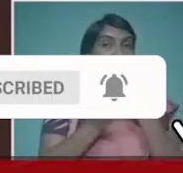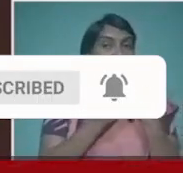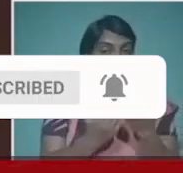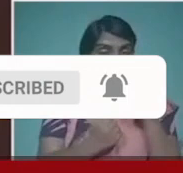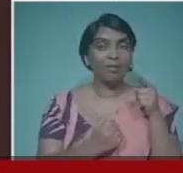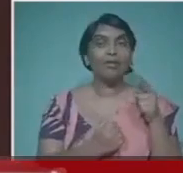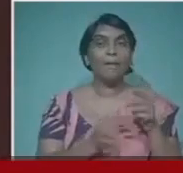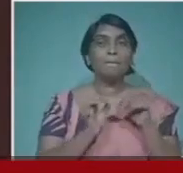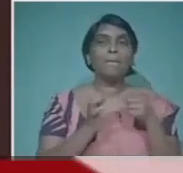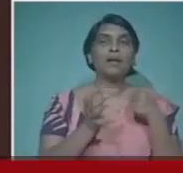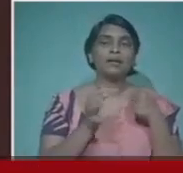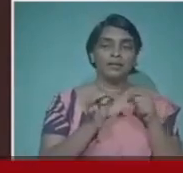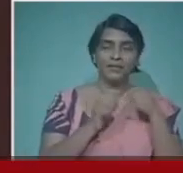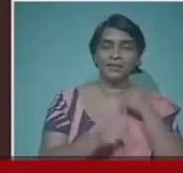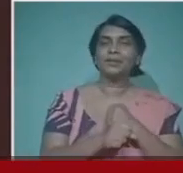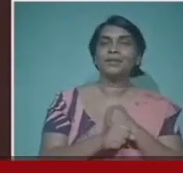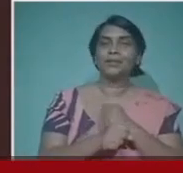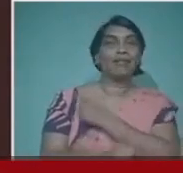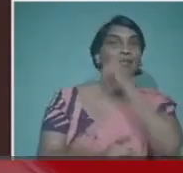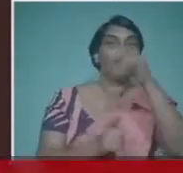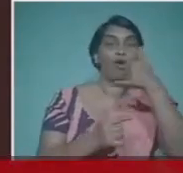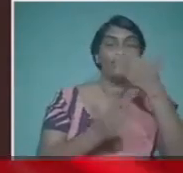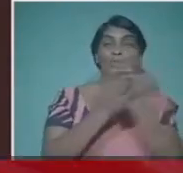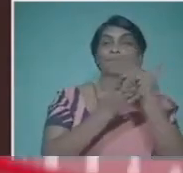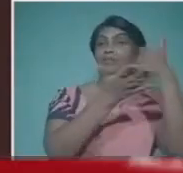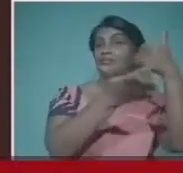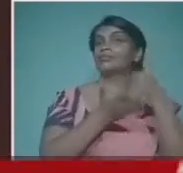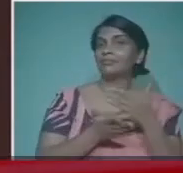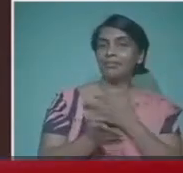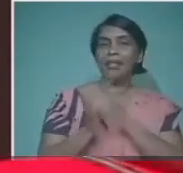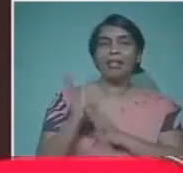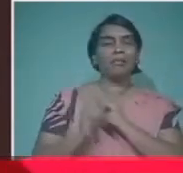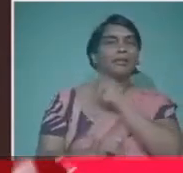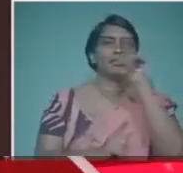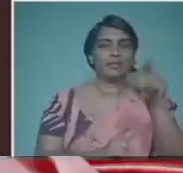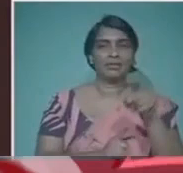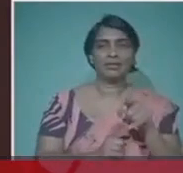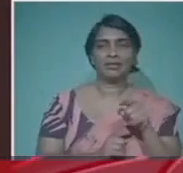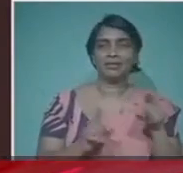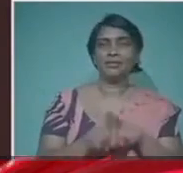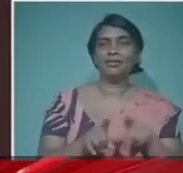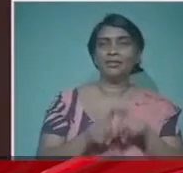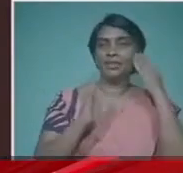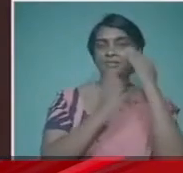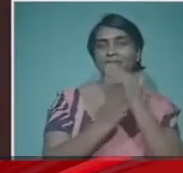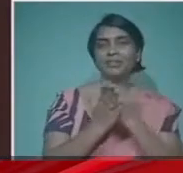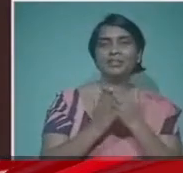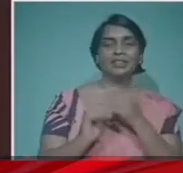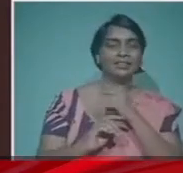ගියේ බන්දුල ගුණවර්ධන අමාත්‍යතුමා. තමයි නිත දෙක කාලයක් සම්මානය සම්මාන උළෙල සංවිධානය